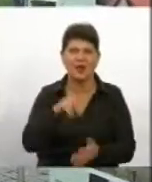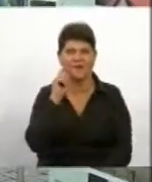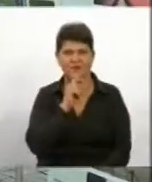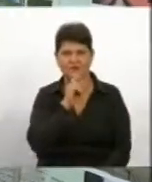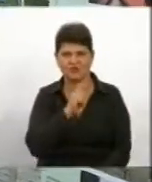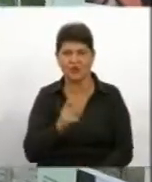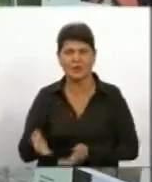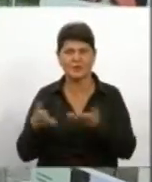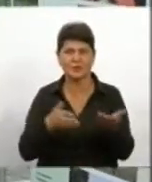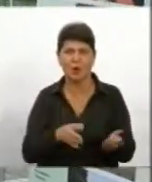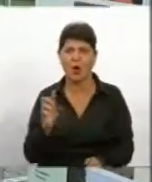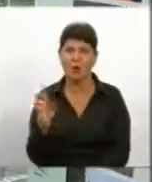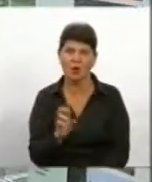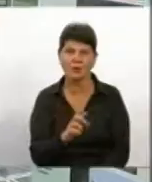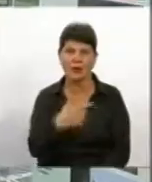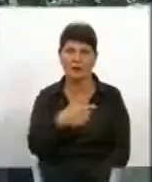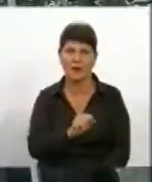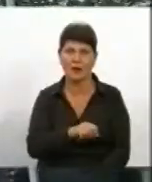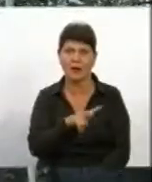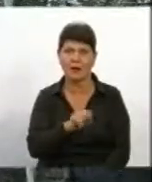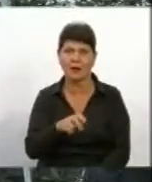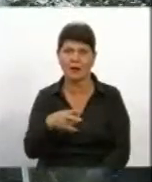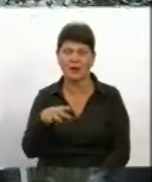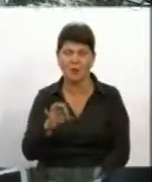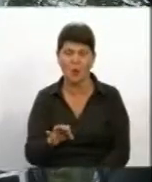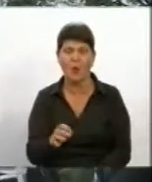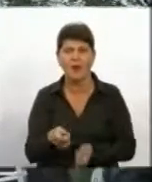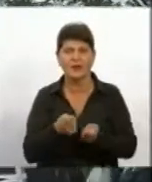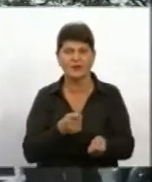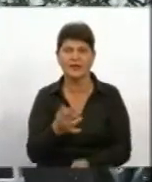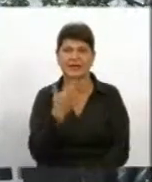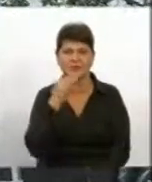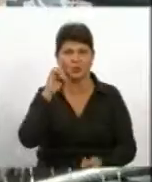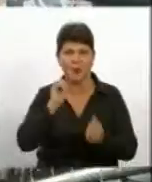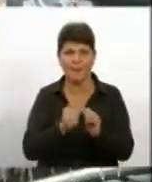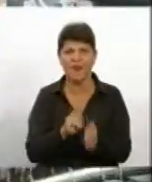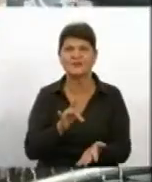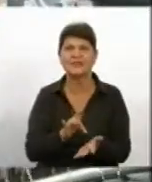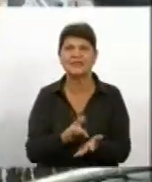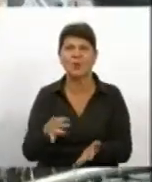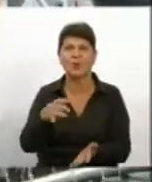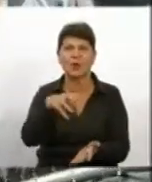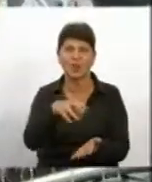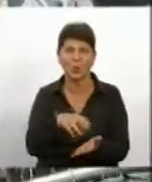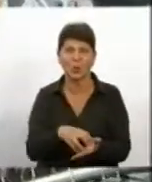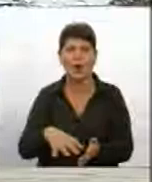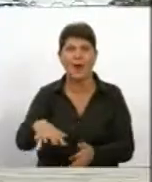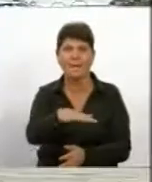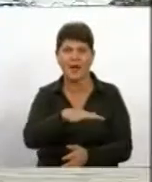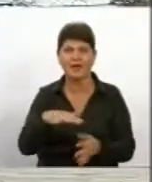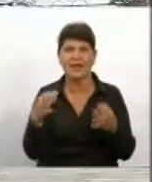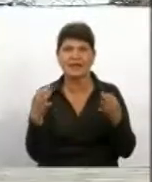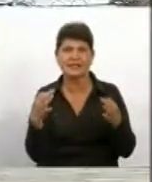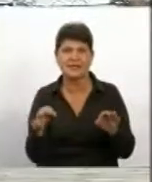Богдан Галайко, керівник регіонального представництва Українського інституту національної пам'яті в Центральному регіоні. На Майдані